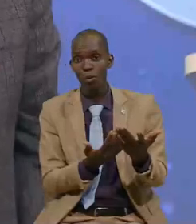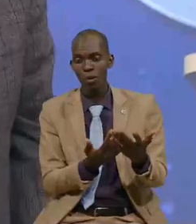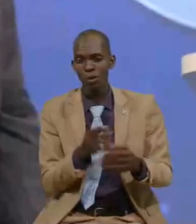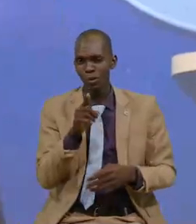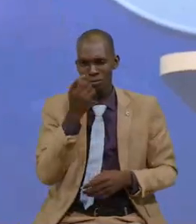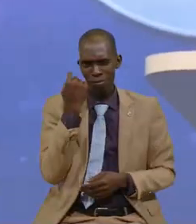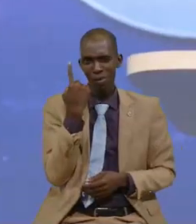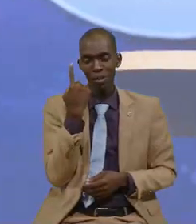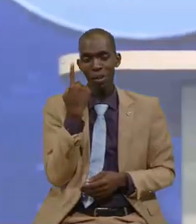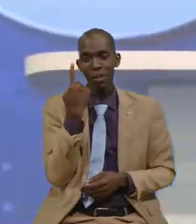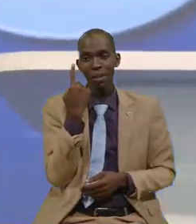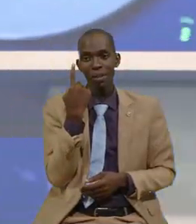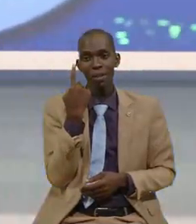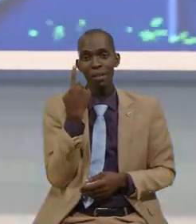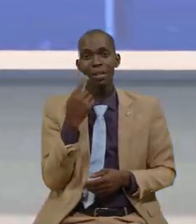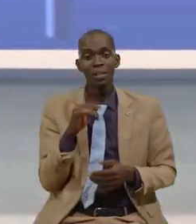Maintenant, vous comprenez?